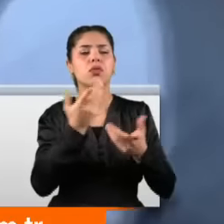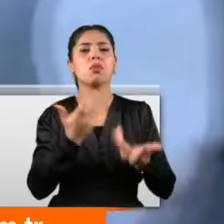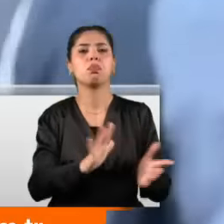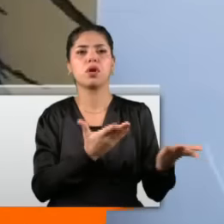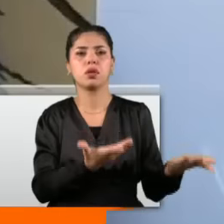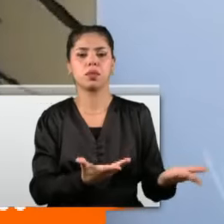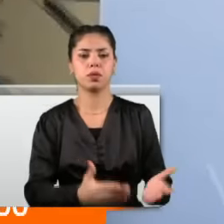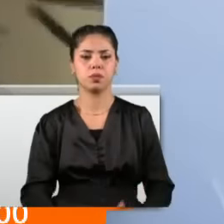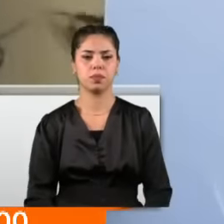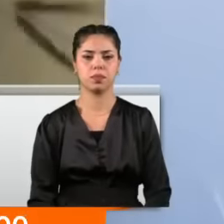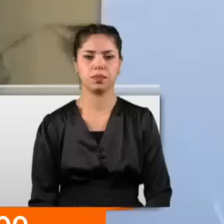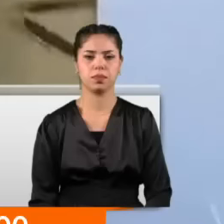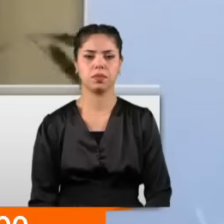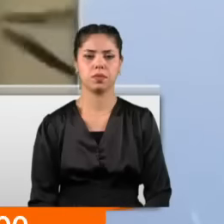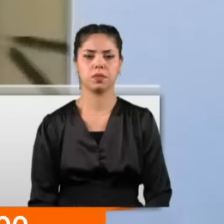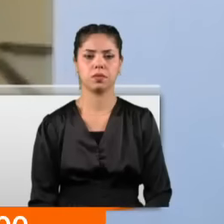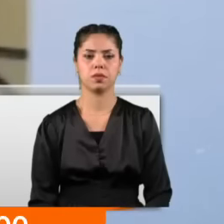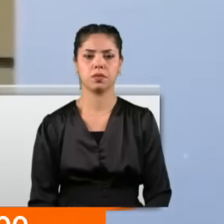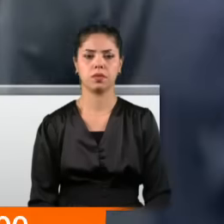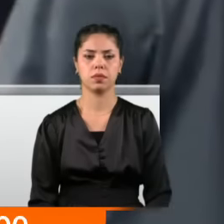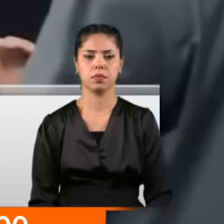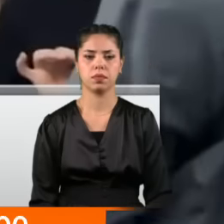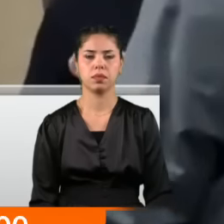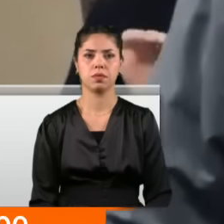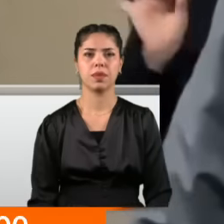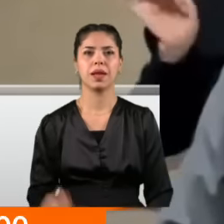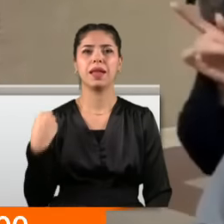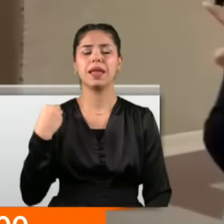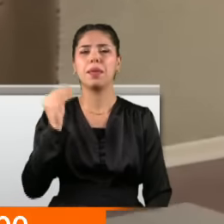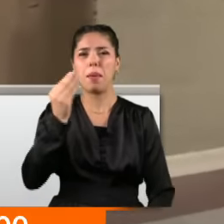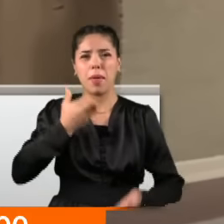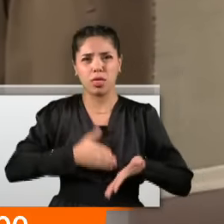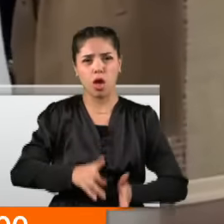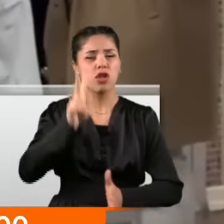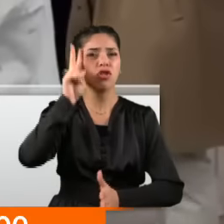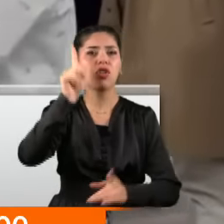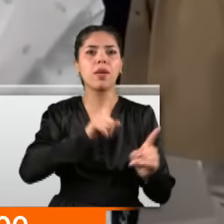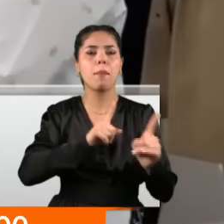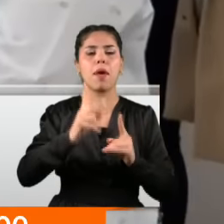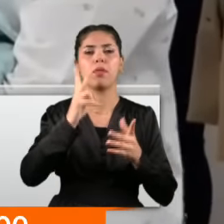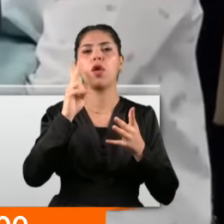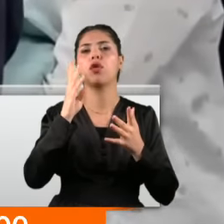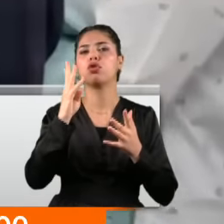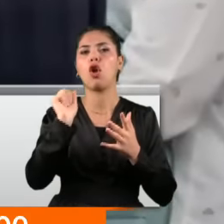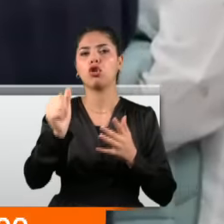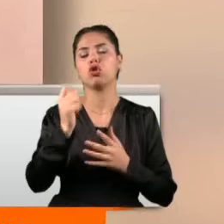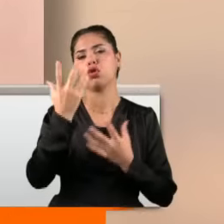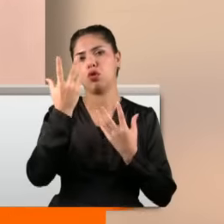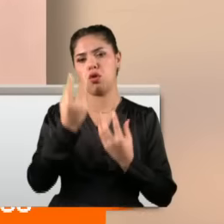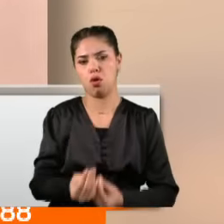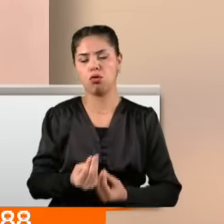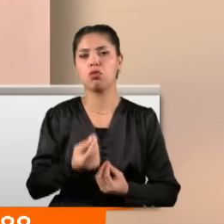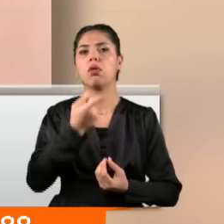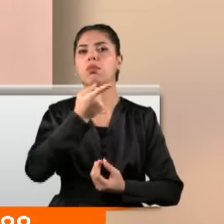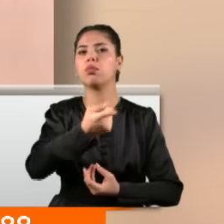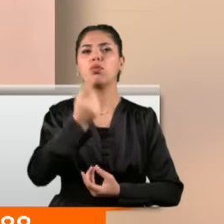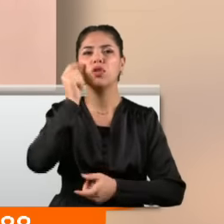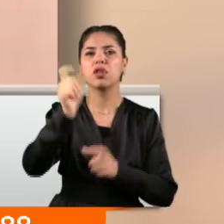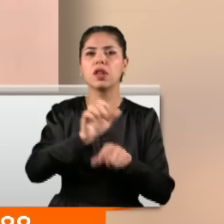2 ay yattı. Allah belanı veriyorsun. Yeni Doğan çetesi davasında 4. gün sanıklar savunma vermeye devam